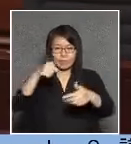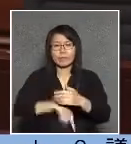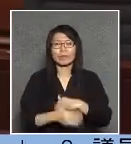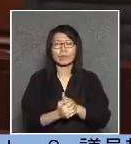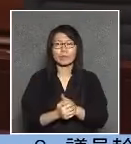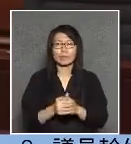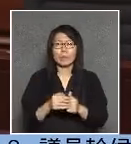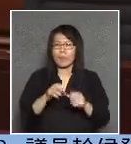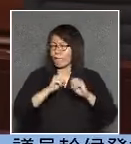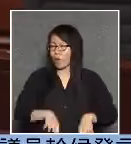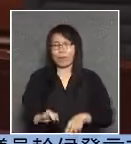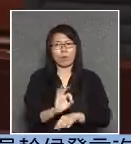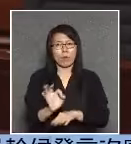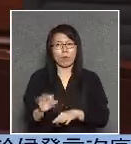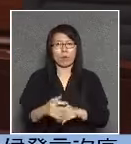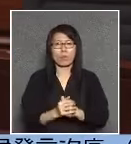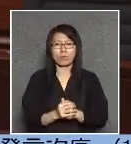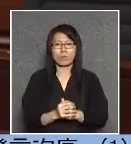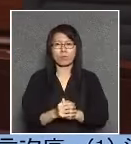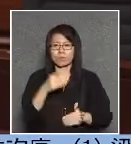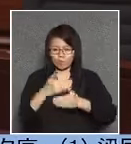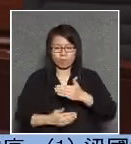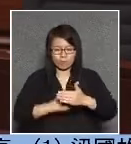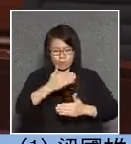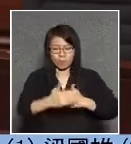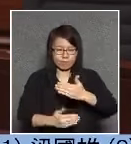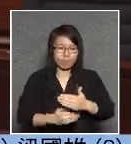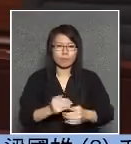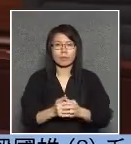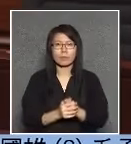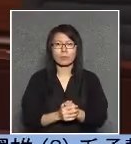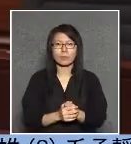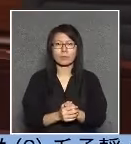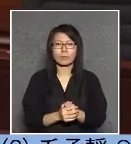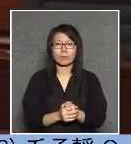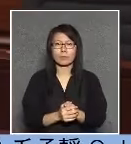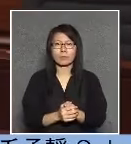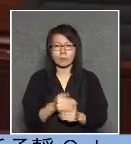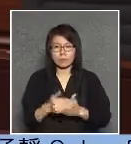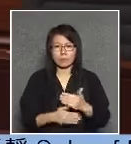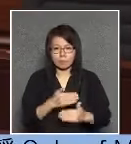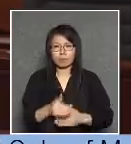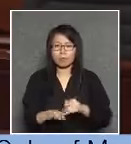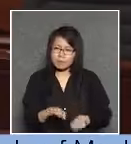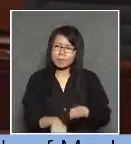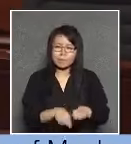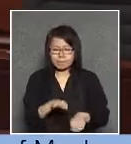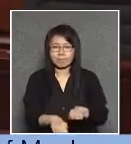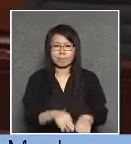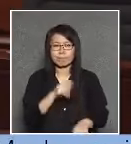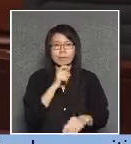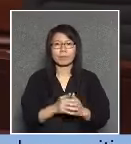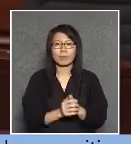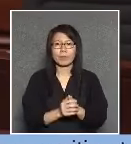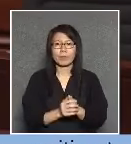從不放棄，走過的每一個步，每一個步伐，每一個腳印都